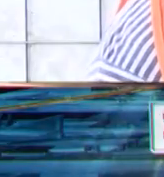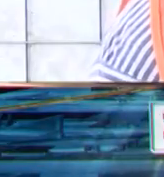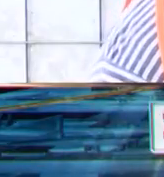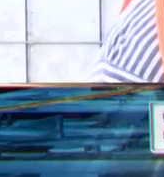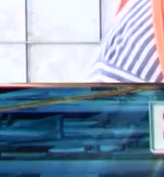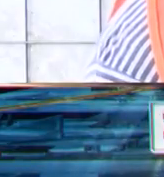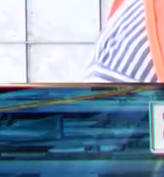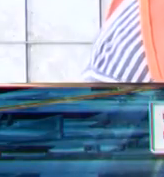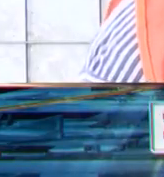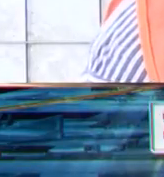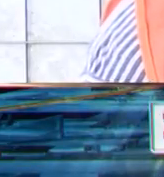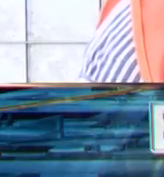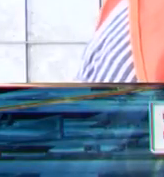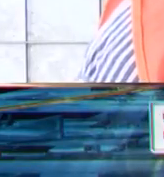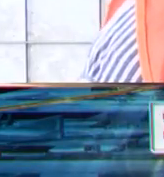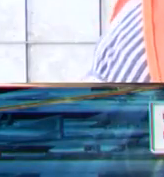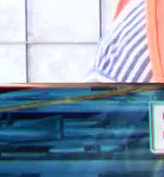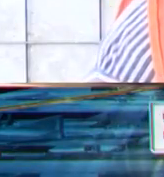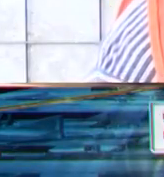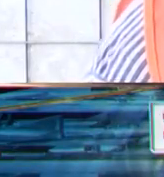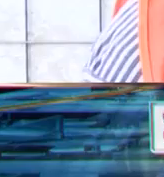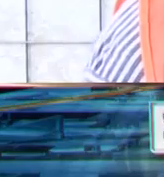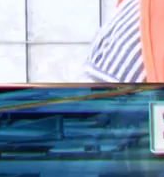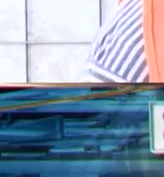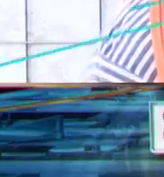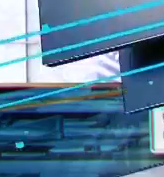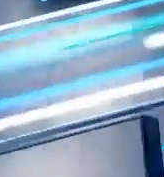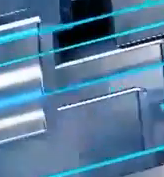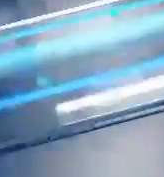Мектебіміз жарқырасын деп, бала-шағамыз жақсы жерде оқысын деп.